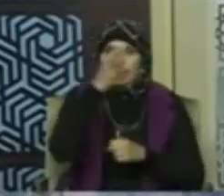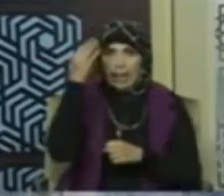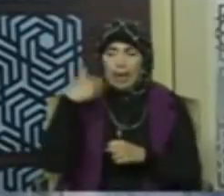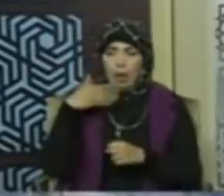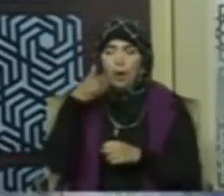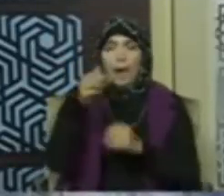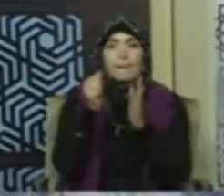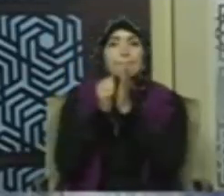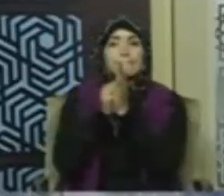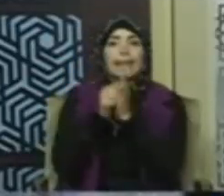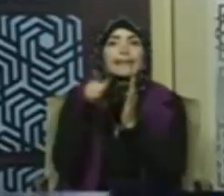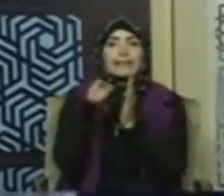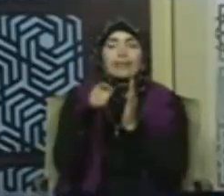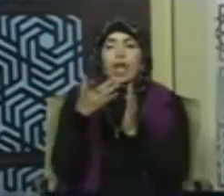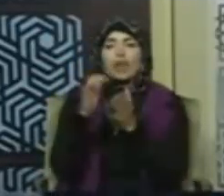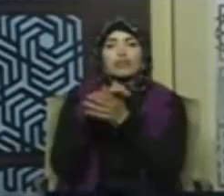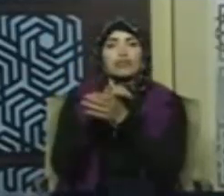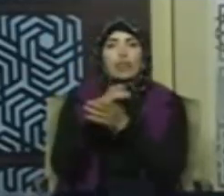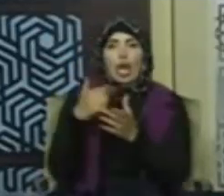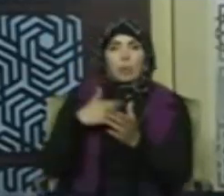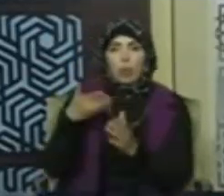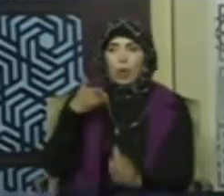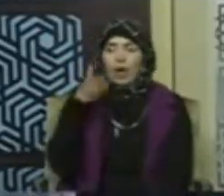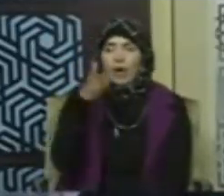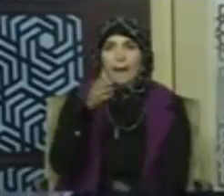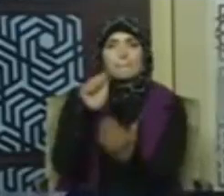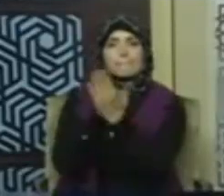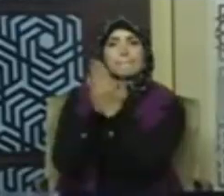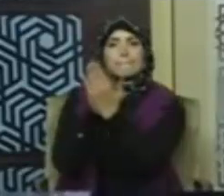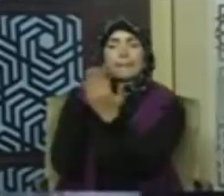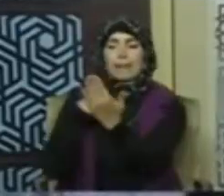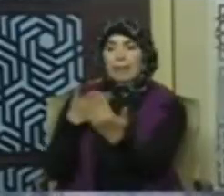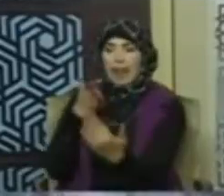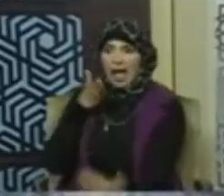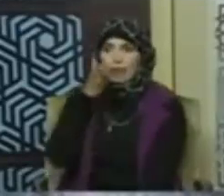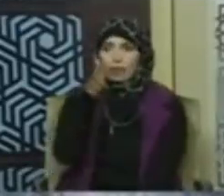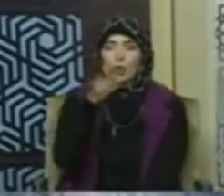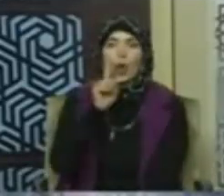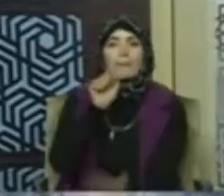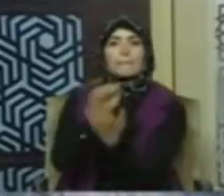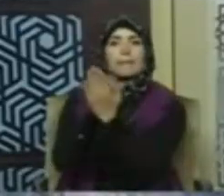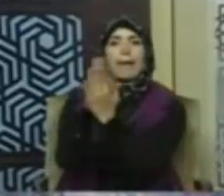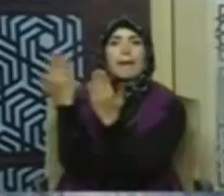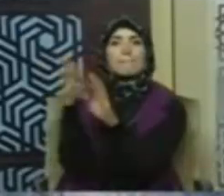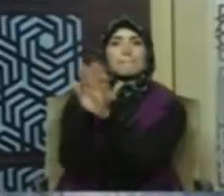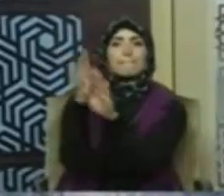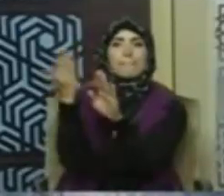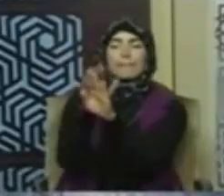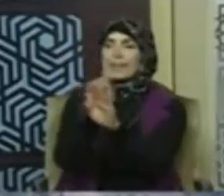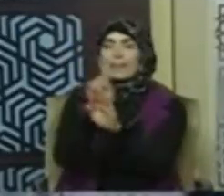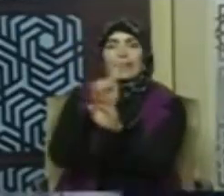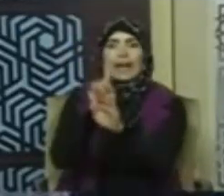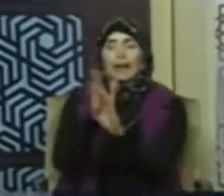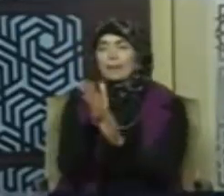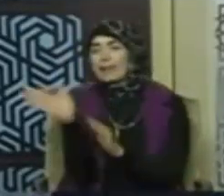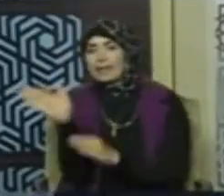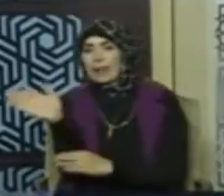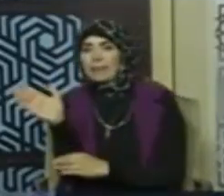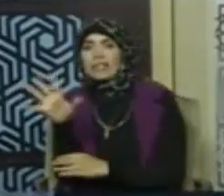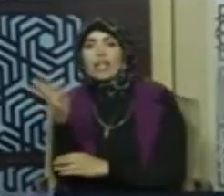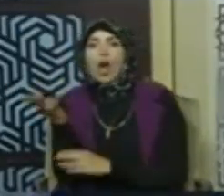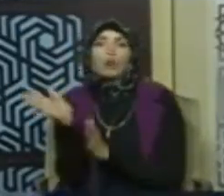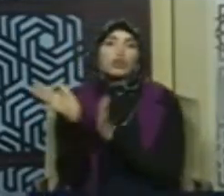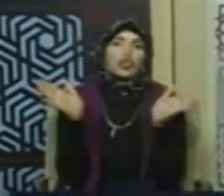من أصحابه لم يأتي من جهة الباب من قبل الباب، وإنما جاء من جهة اليمين أو